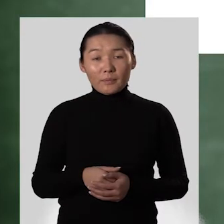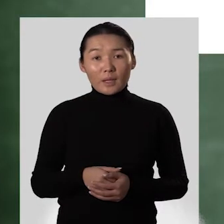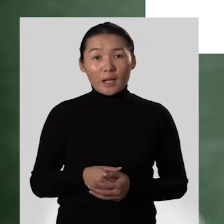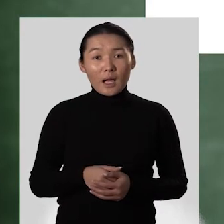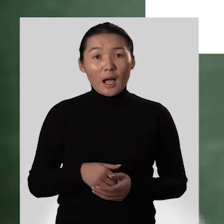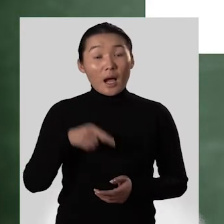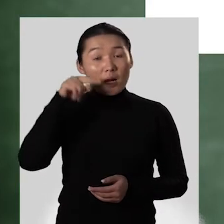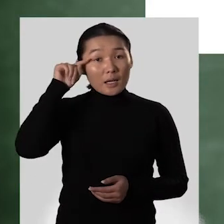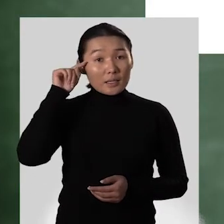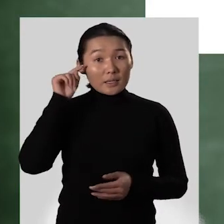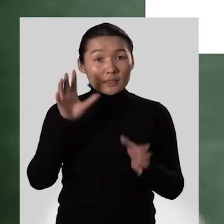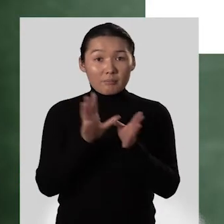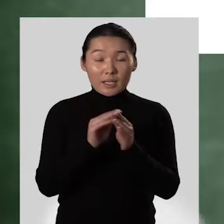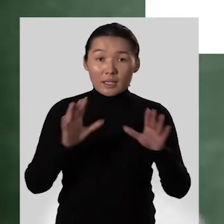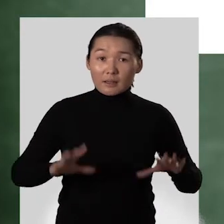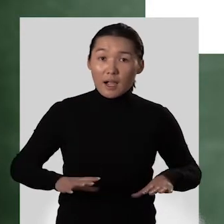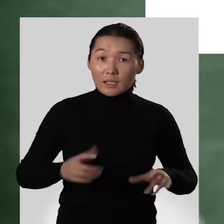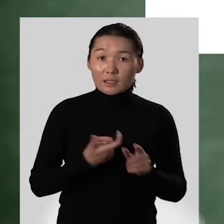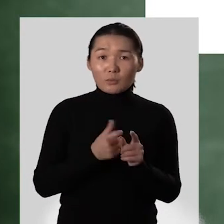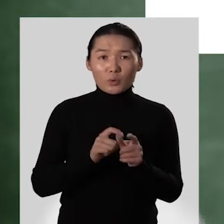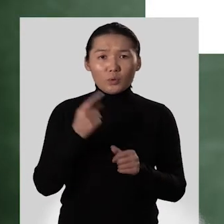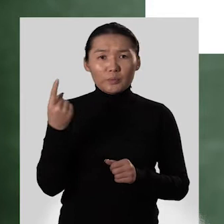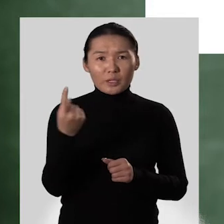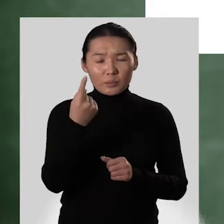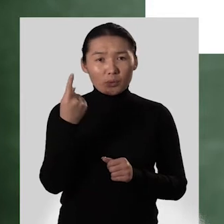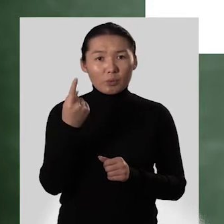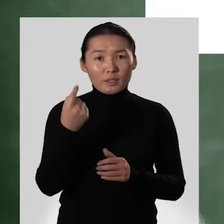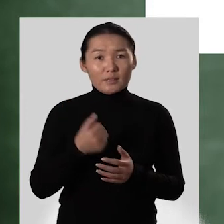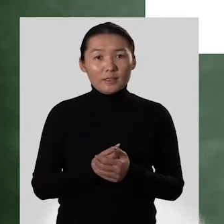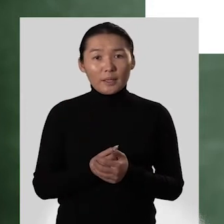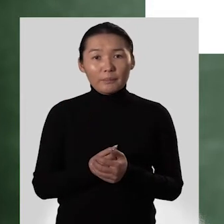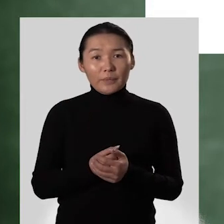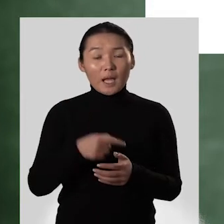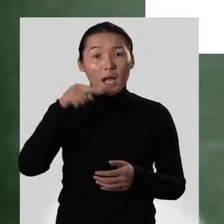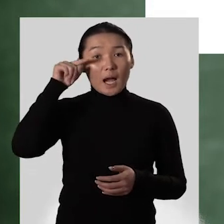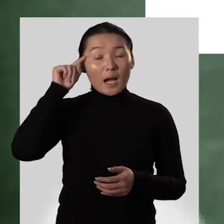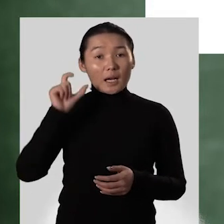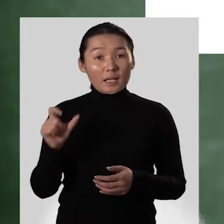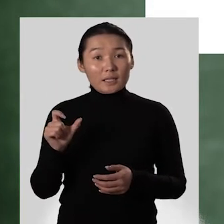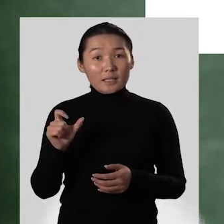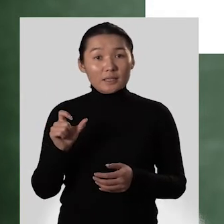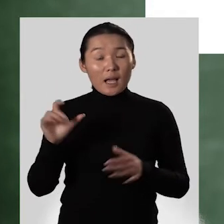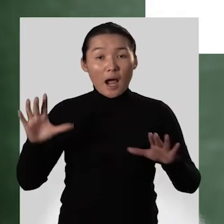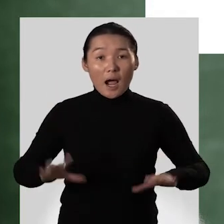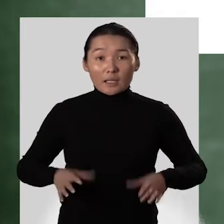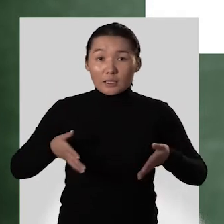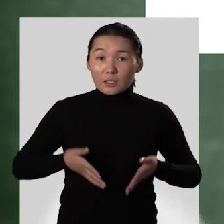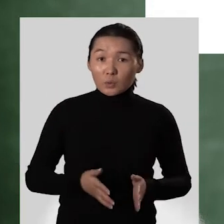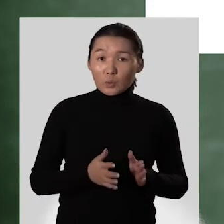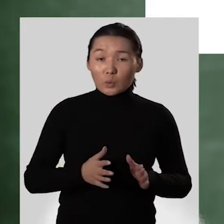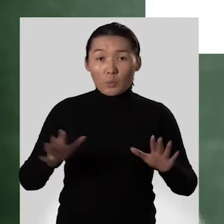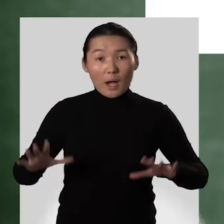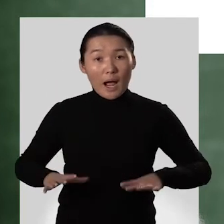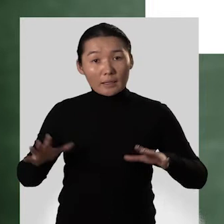Кыргыз менен ат бул бир бүтүн нерсе болгон. Кыргыз атта туулуп, атта